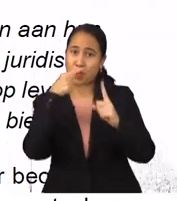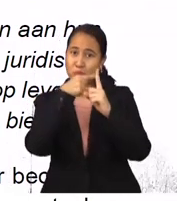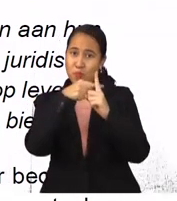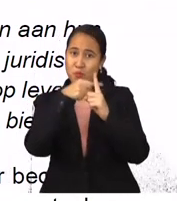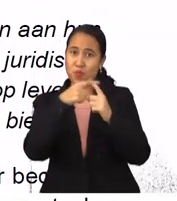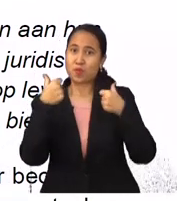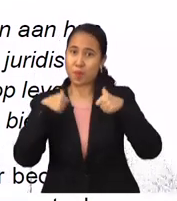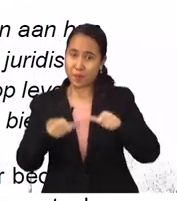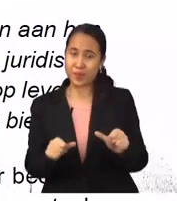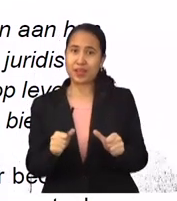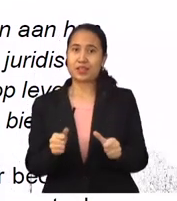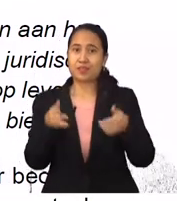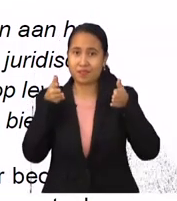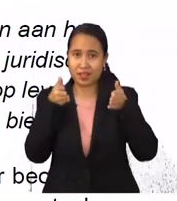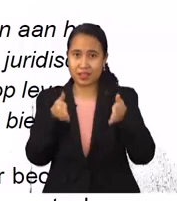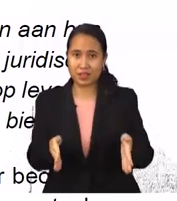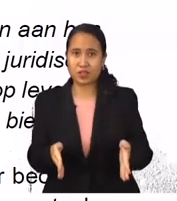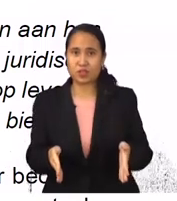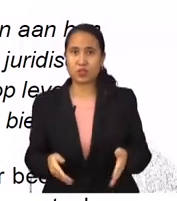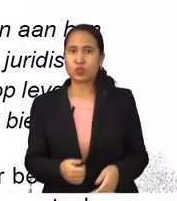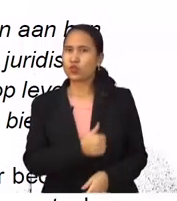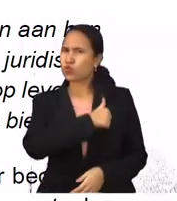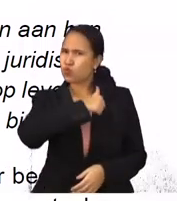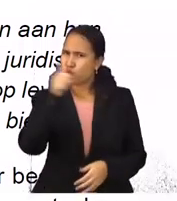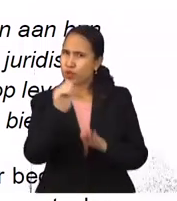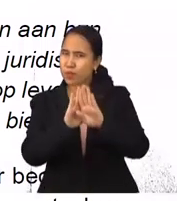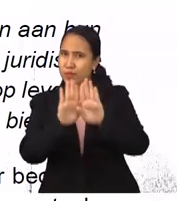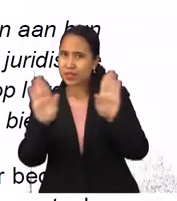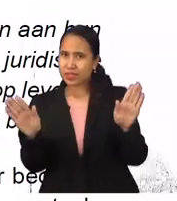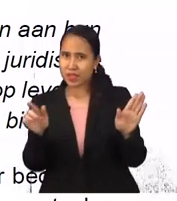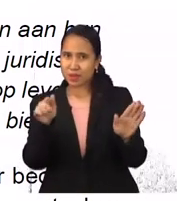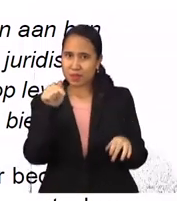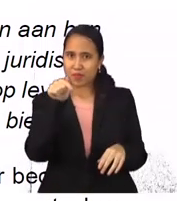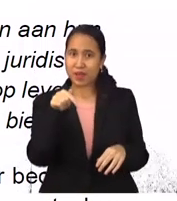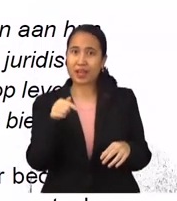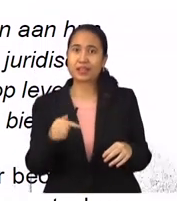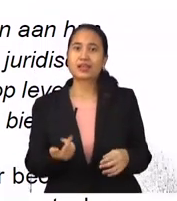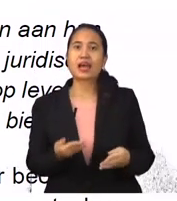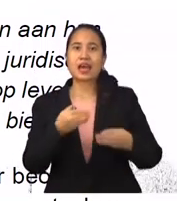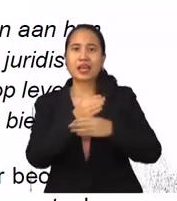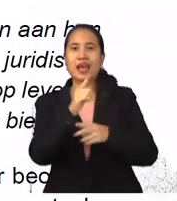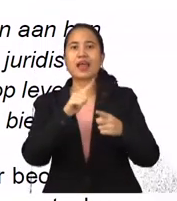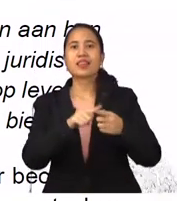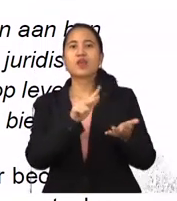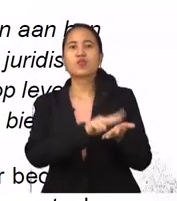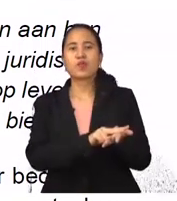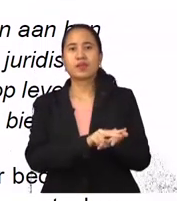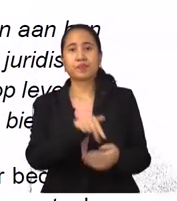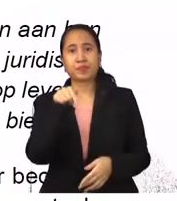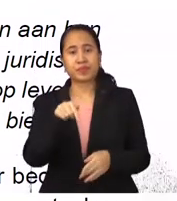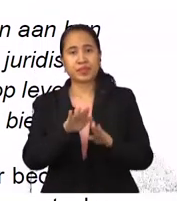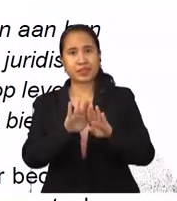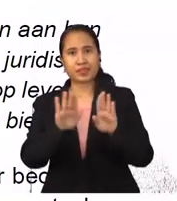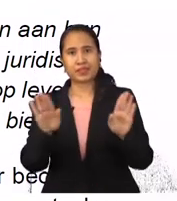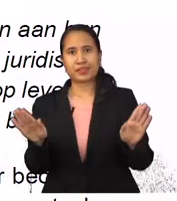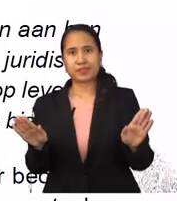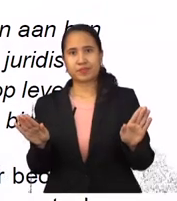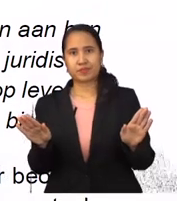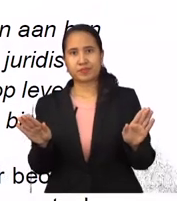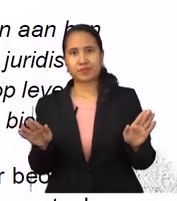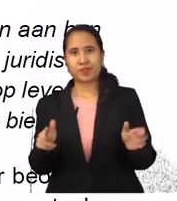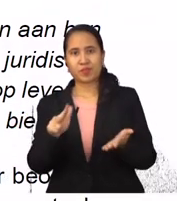verplichting van de staat tot effectieve bescherming van dit recht bij wet. Hoewel deze bescherming een prerogatief is